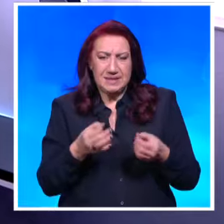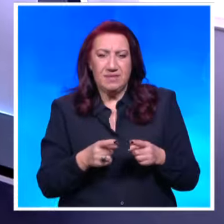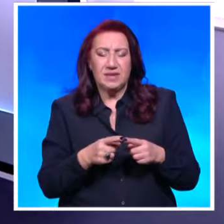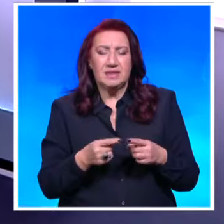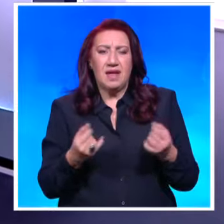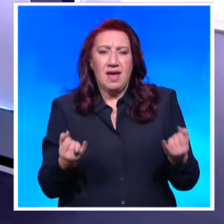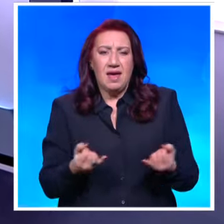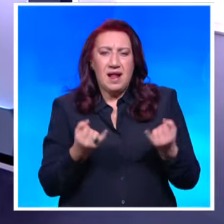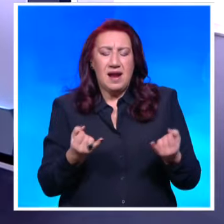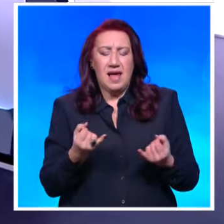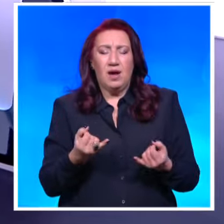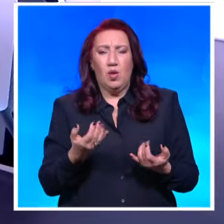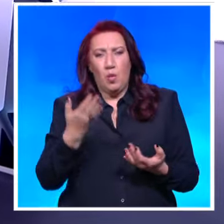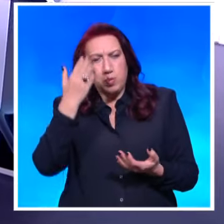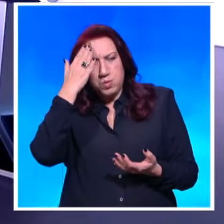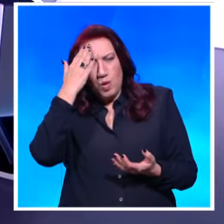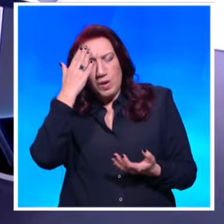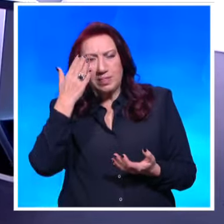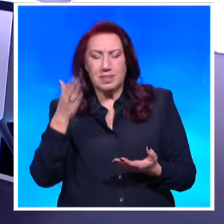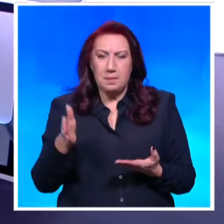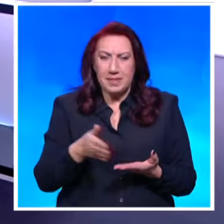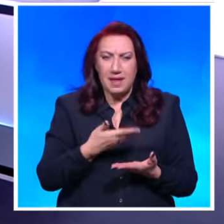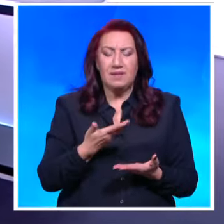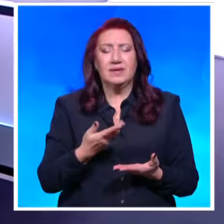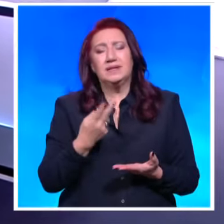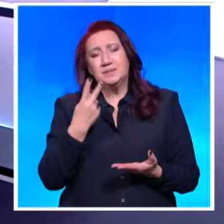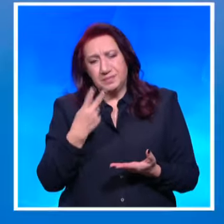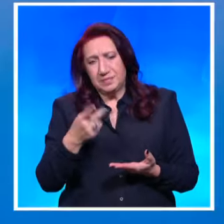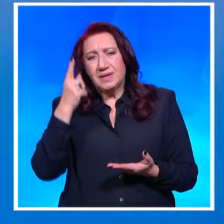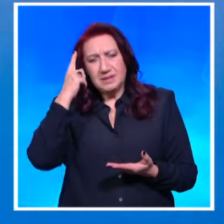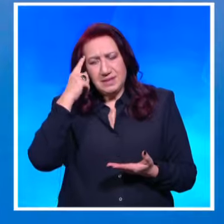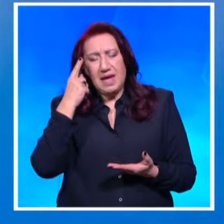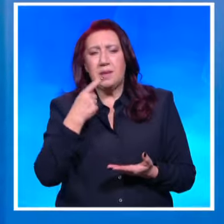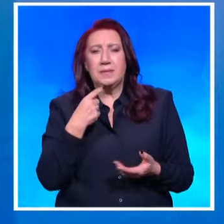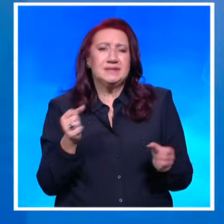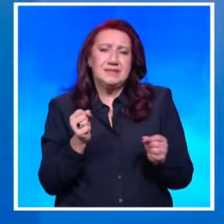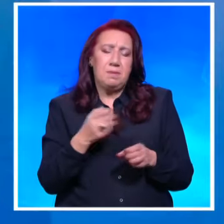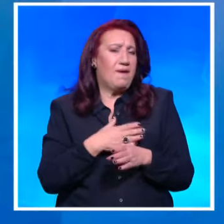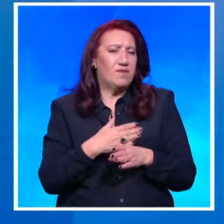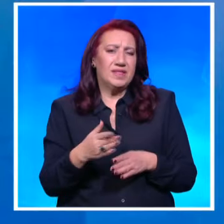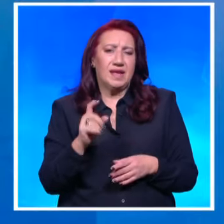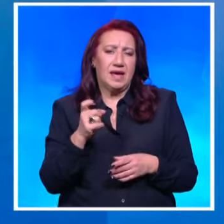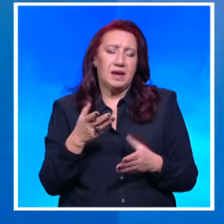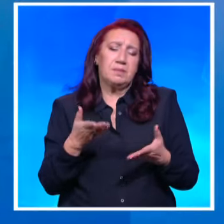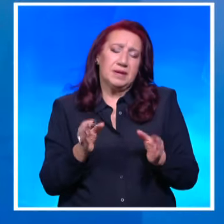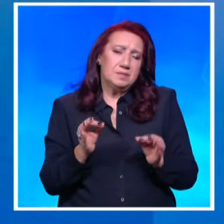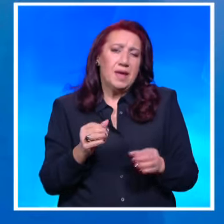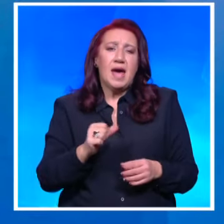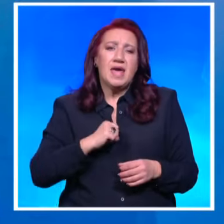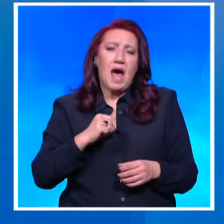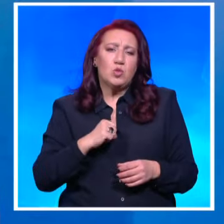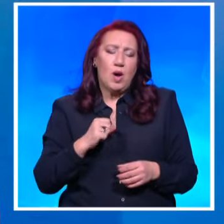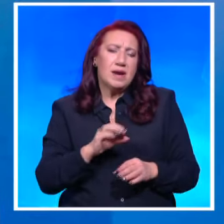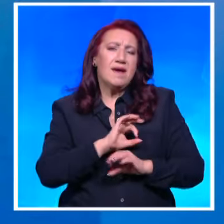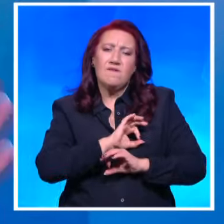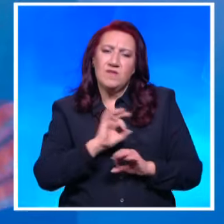грипа? Очевидно е, че зимите са с грип, няма как да го прескочим това. Да, точно така, няма нищо необичайно. Януари е, така че грипът винаги го